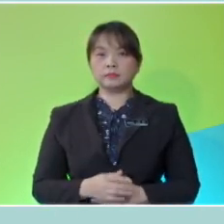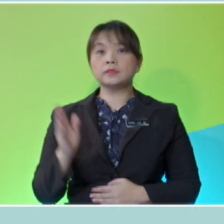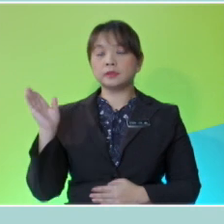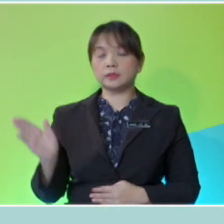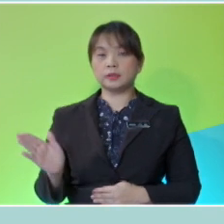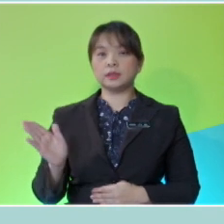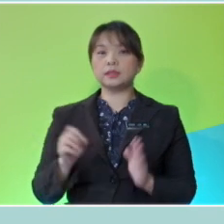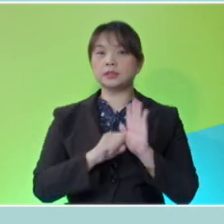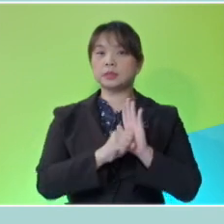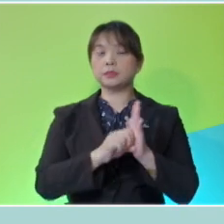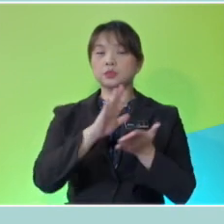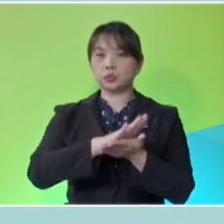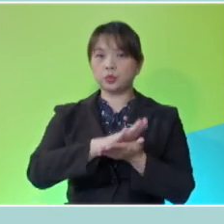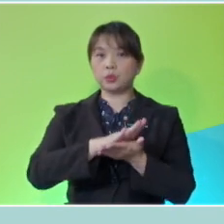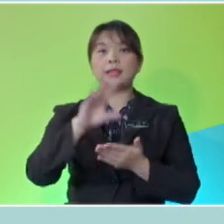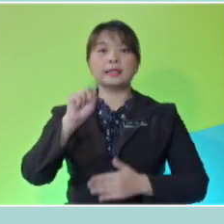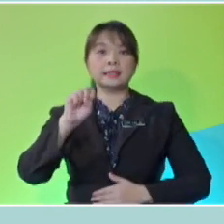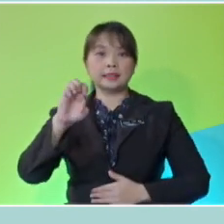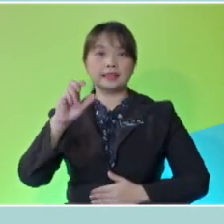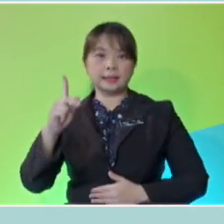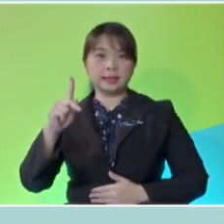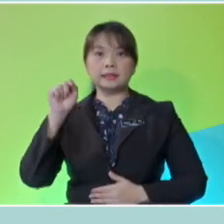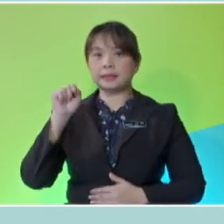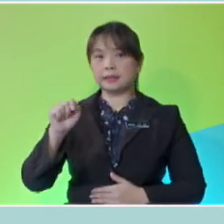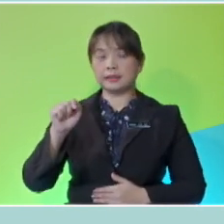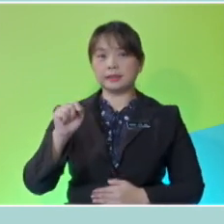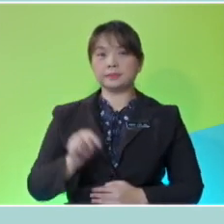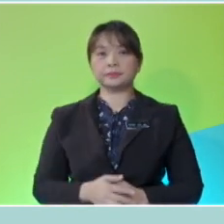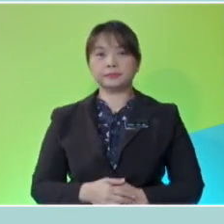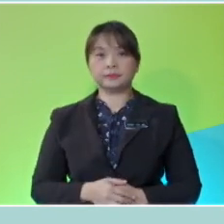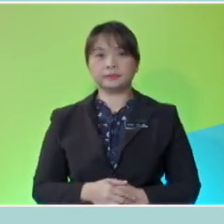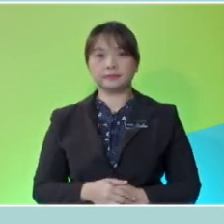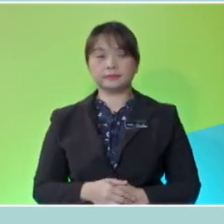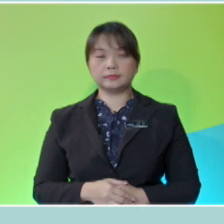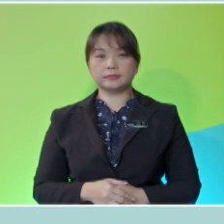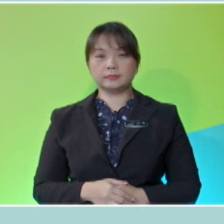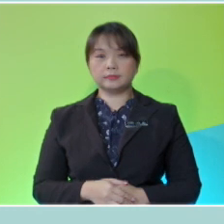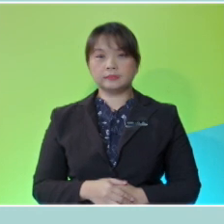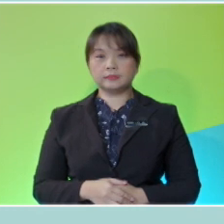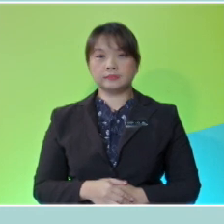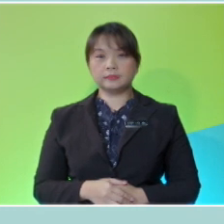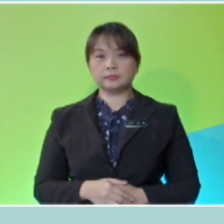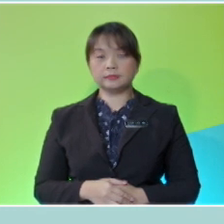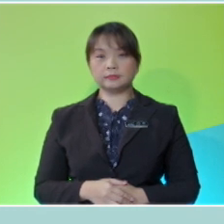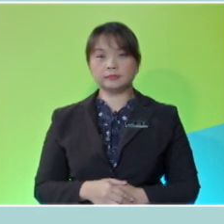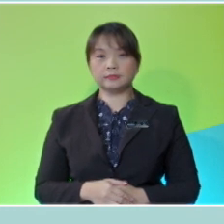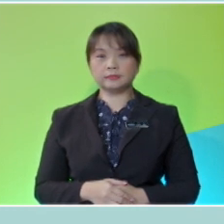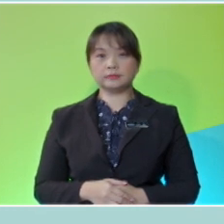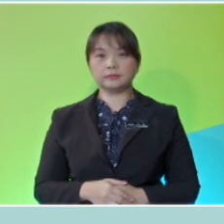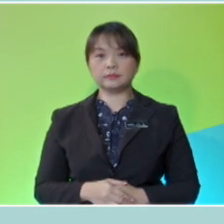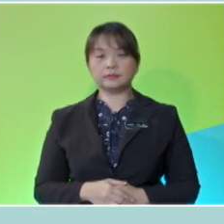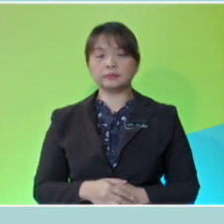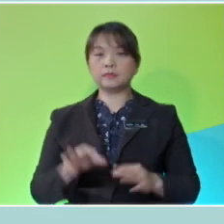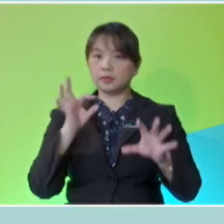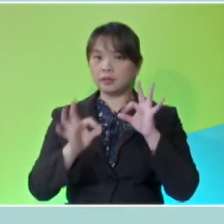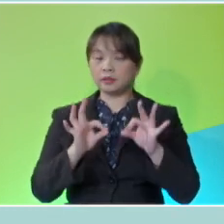sekolah oke titik syarat dia macam itu kemudian titik itu menunjukkan simbol kalau kamu tulis